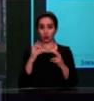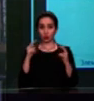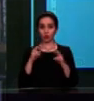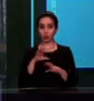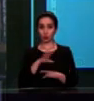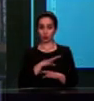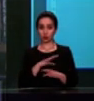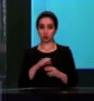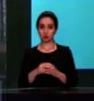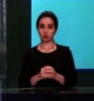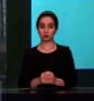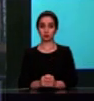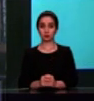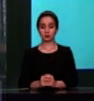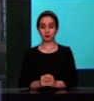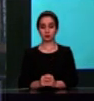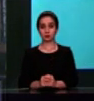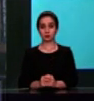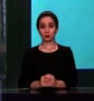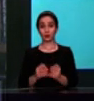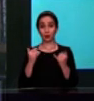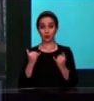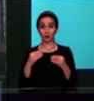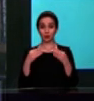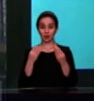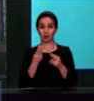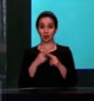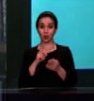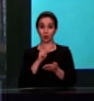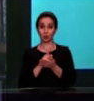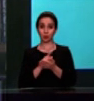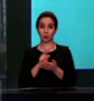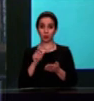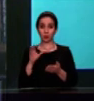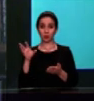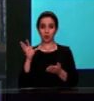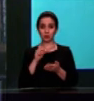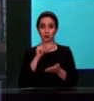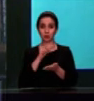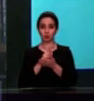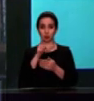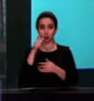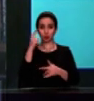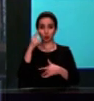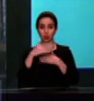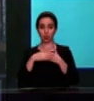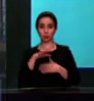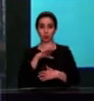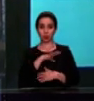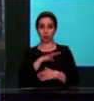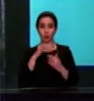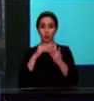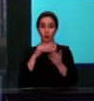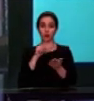berilgan, o'tilgan barcha topshiriqlar sizga tushunarli bo'lgan bo'lsa, uyiga vazifani yozib olamiz. Demak,